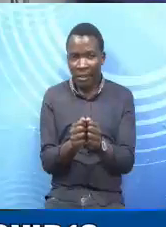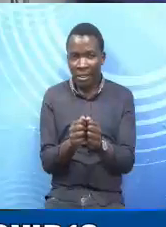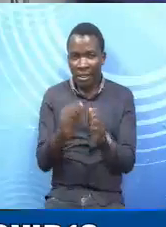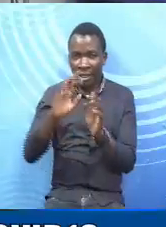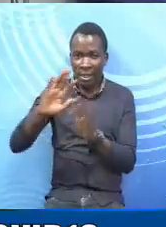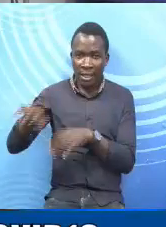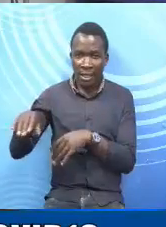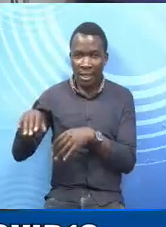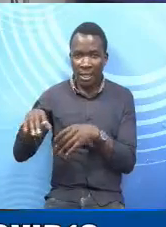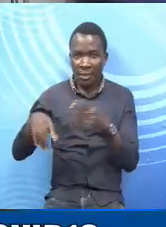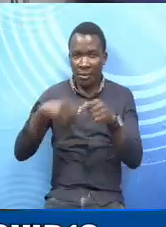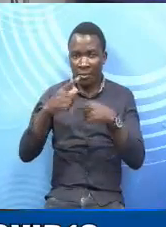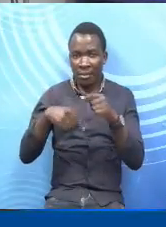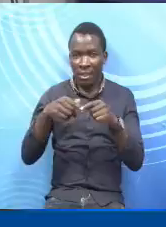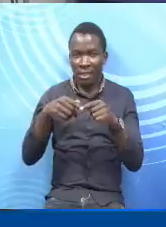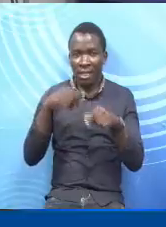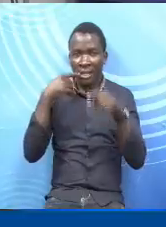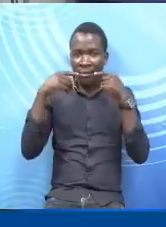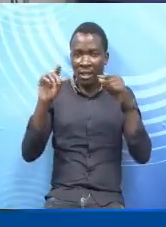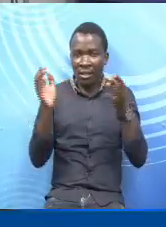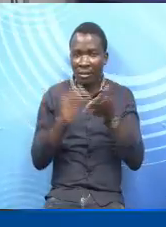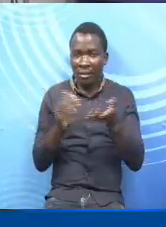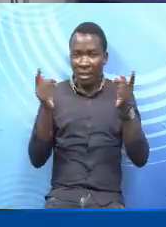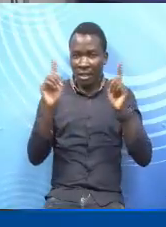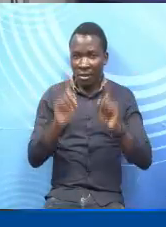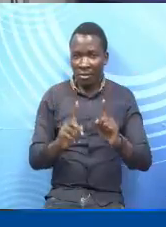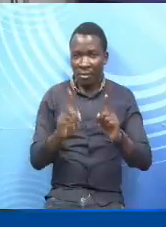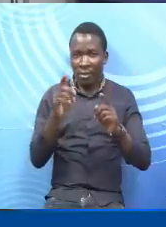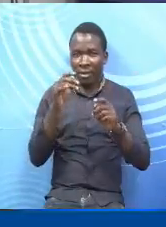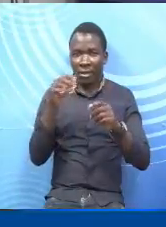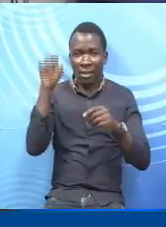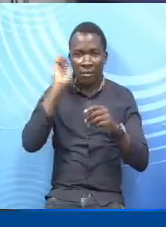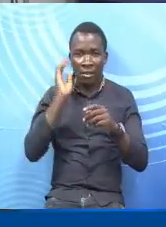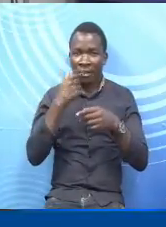Reka dutumikire habaho tumye turagaruka mu kanya n'amakuru yiriwe avugwa mu mikino.